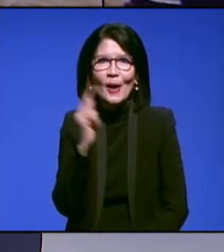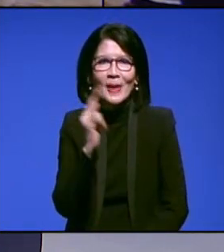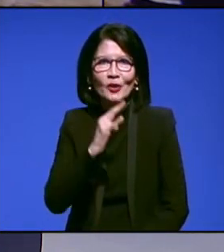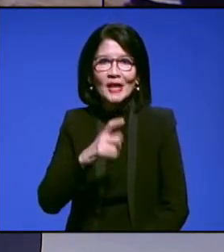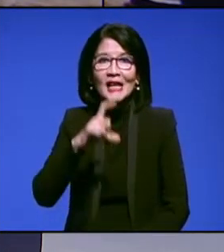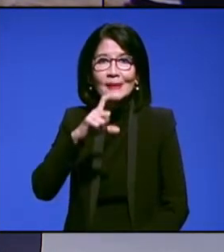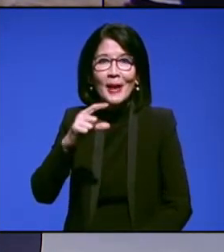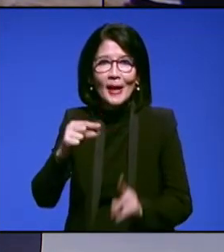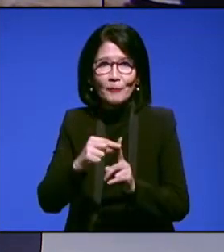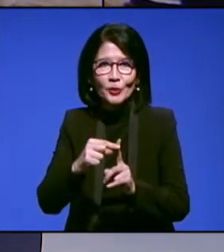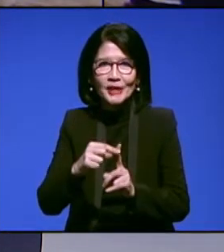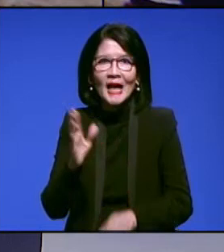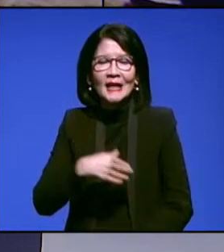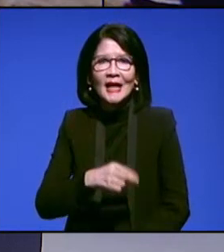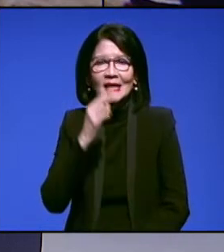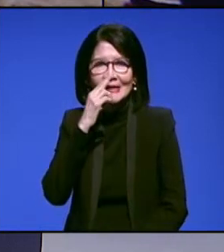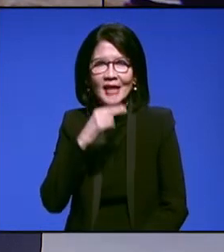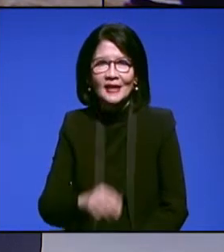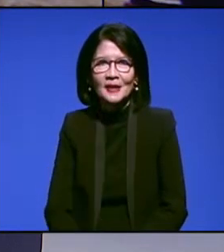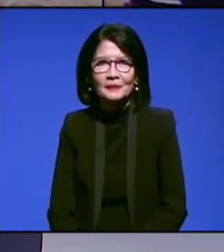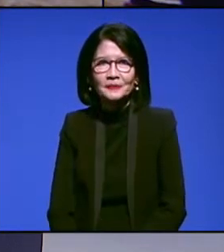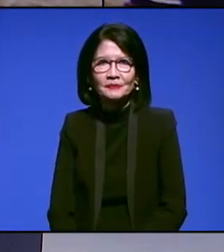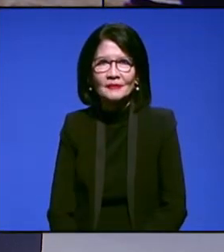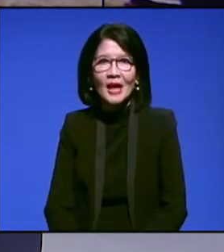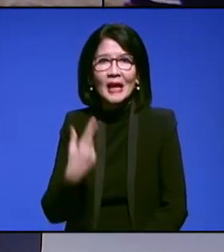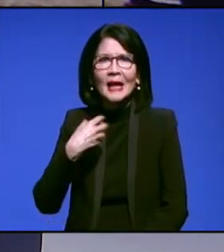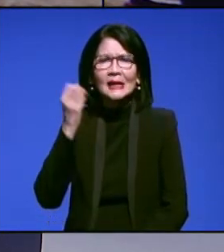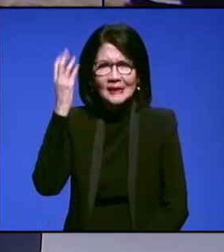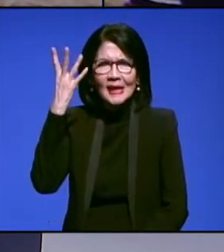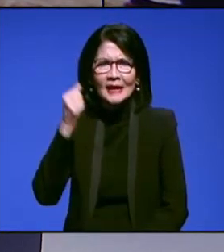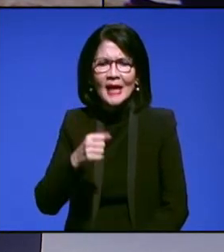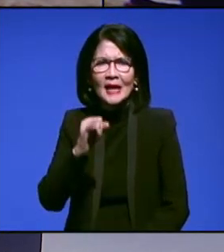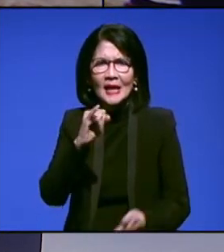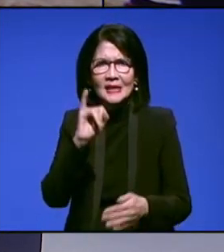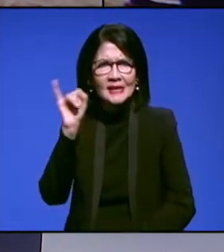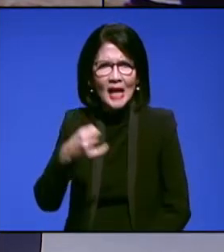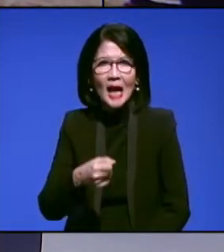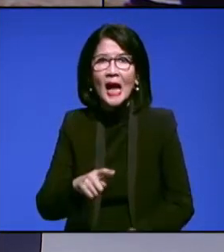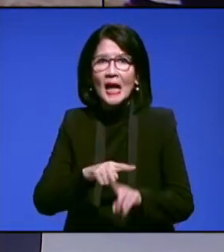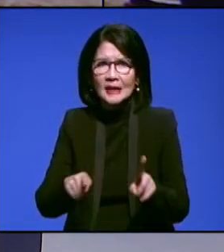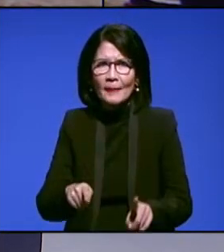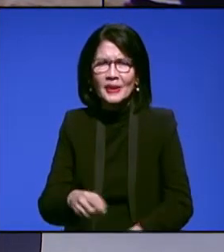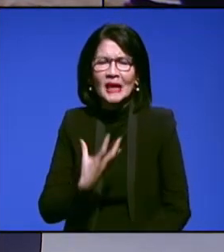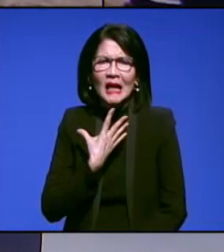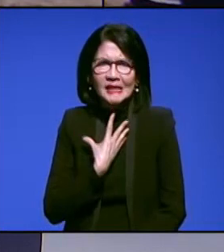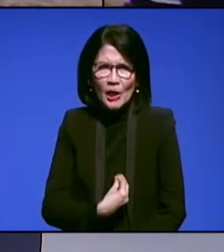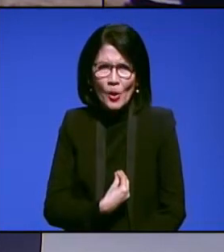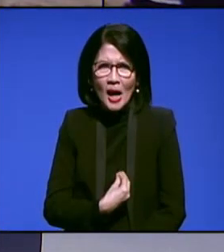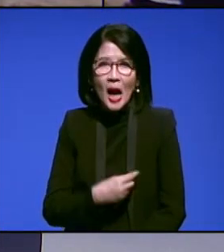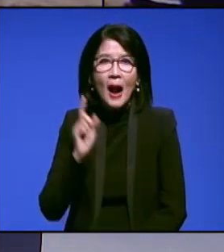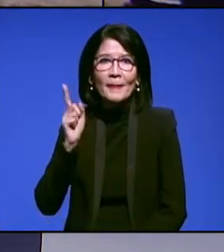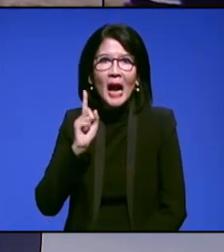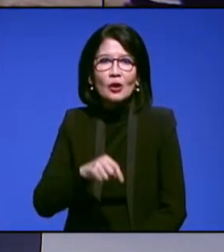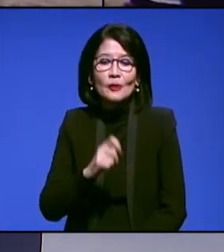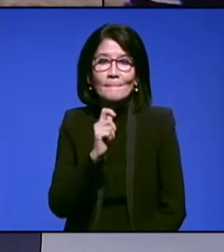Putih dan Senen Jakarta Pusat meski sadar menyalahi aturan pemilik kendaraan kecewakan harus mengeluarkan uang sebesar